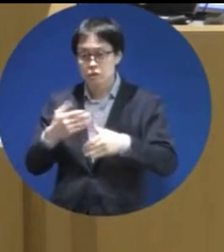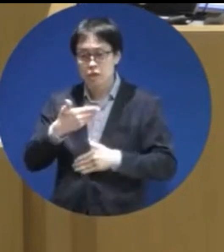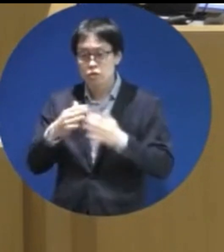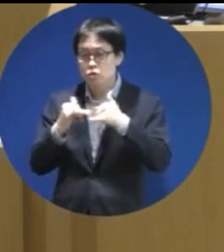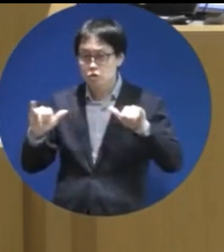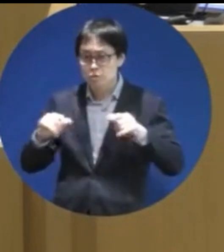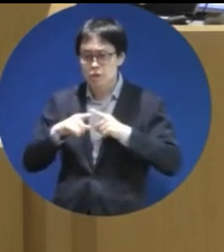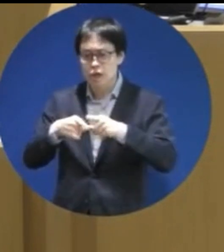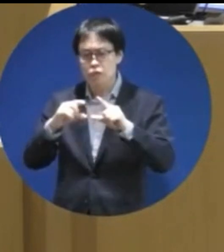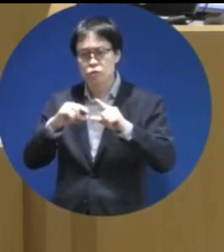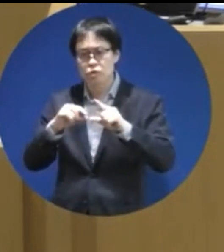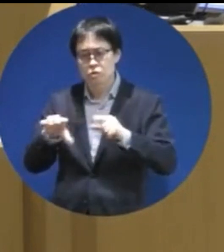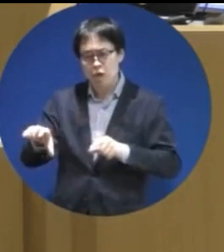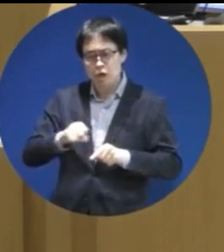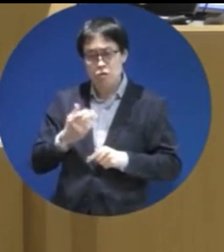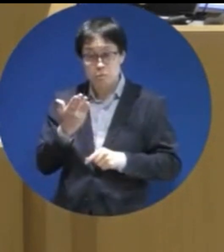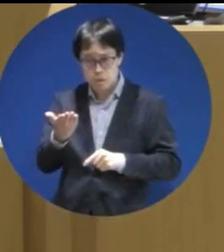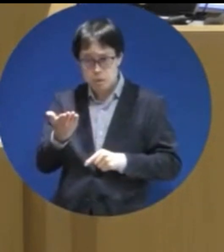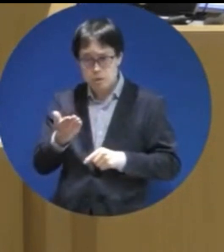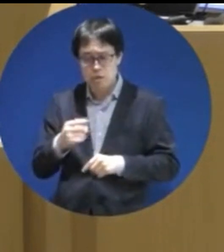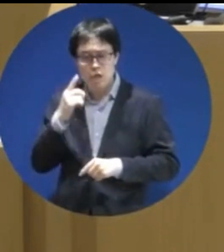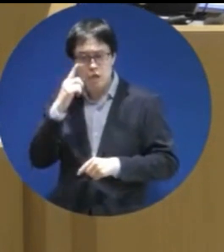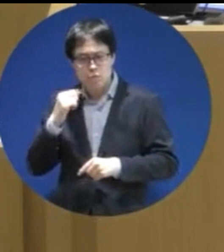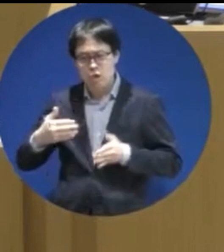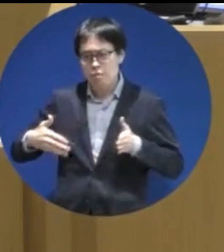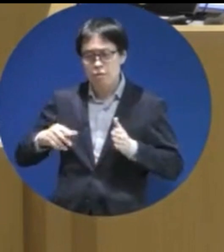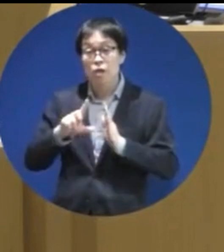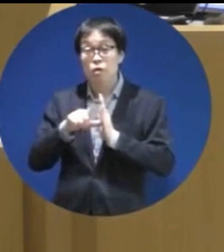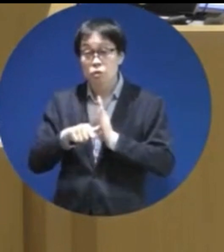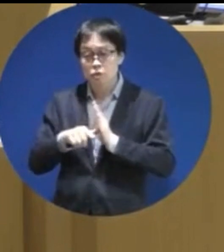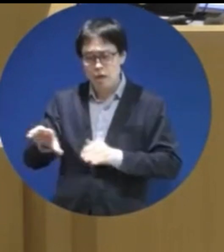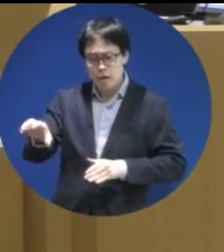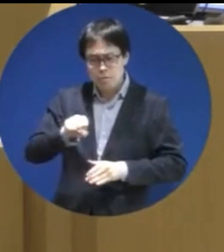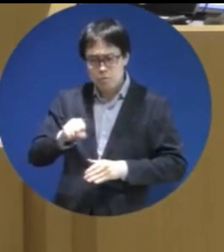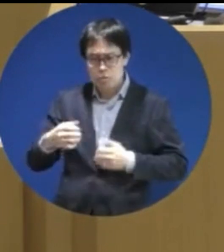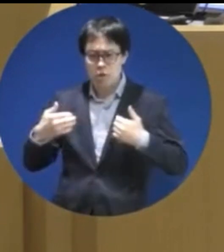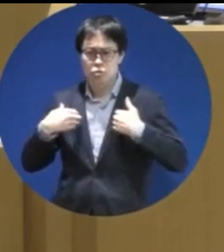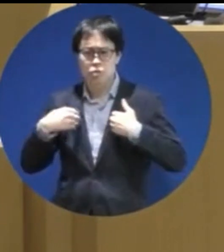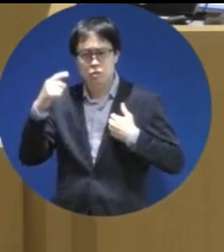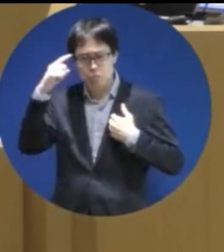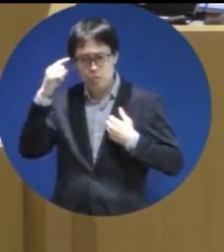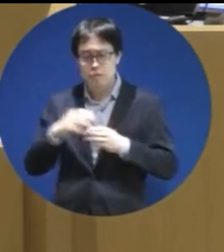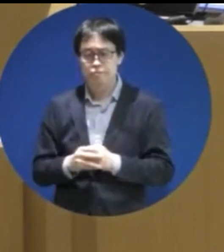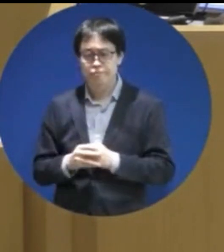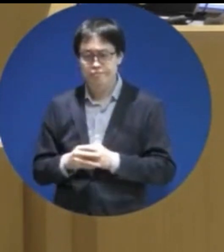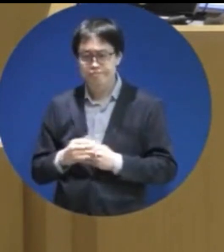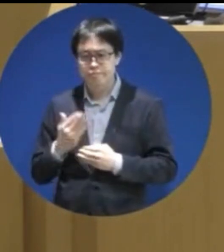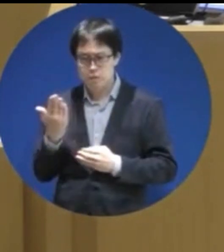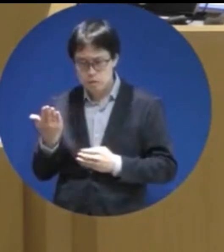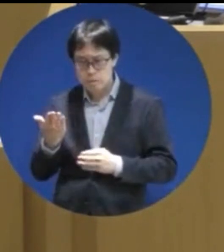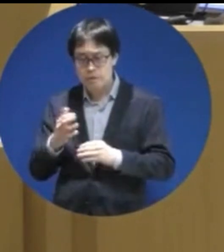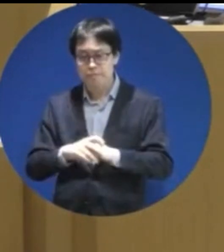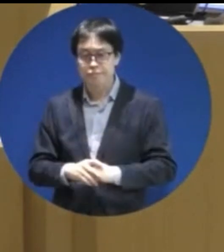の加入率は把握されておりますでしょうか。もし把握していない場合は把握していくべきではないでしょうか。区長に所見を伺います